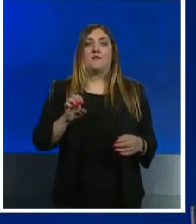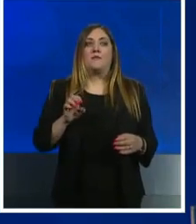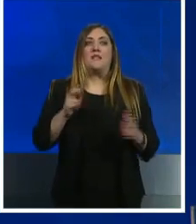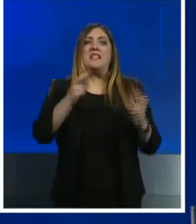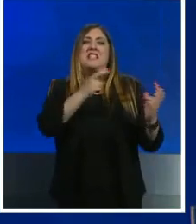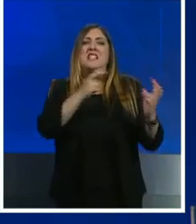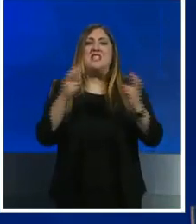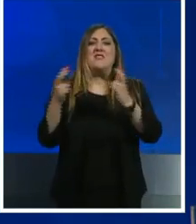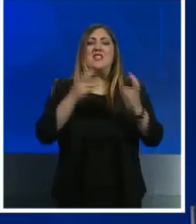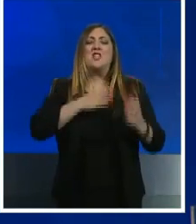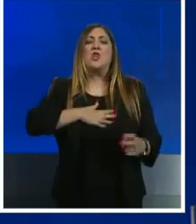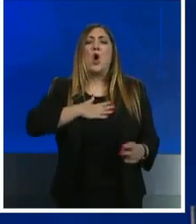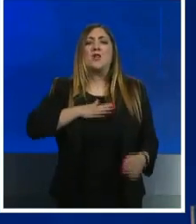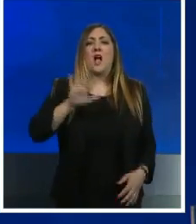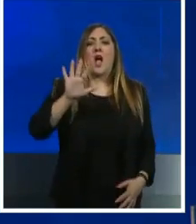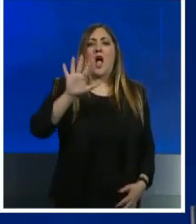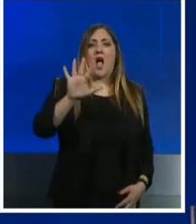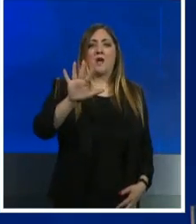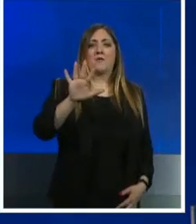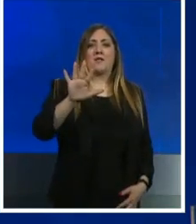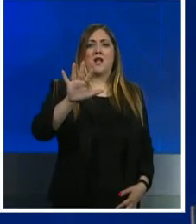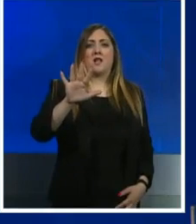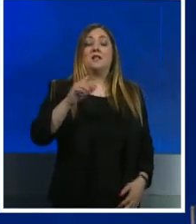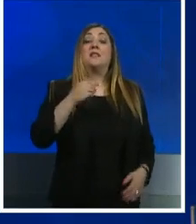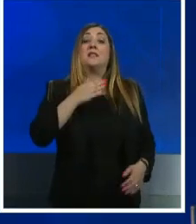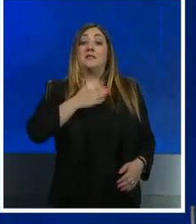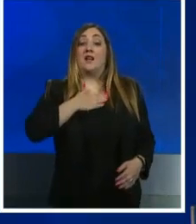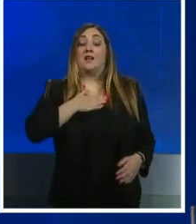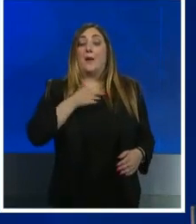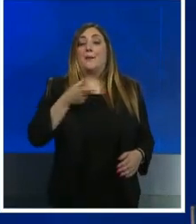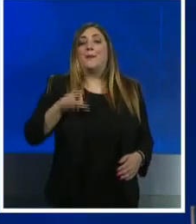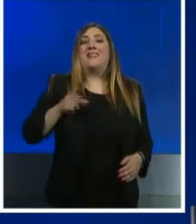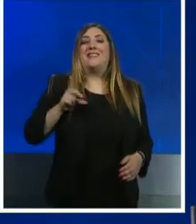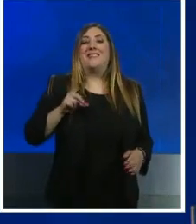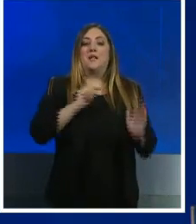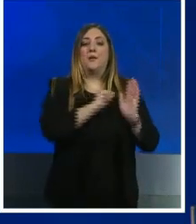ħamsa u għalija huma mniżlin fil-manifest elettorali tagħna.